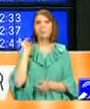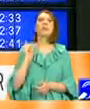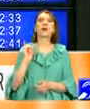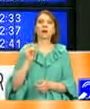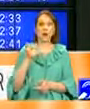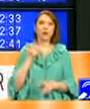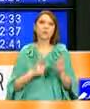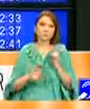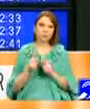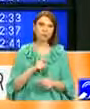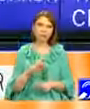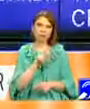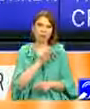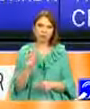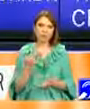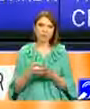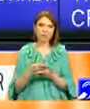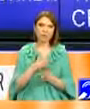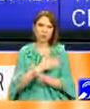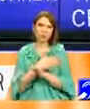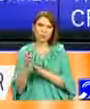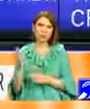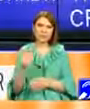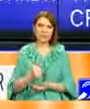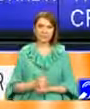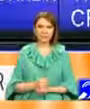de suferit din cauza acestor întârzieri.